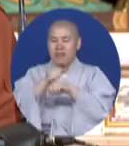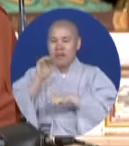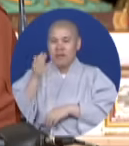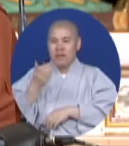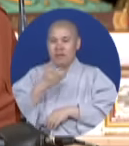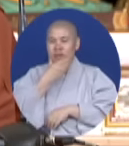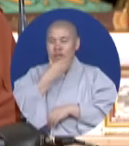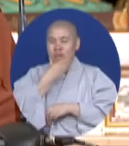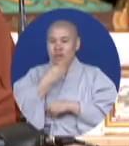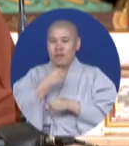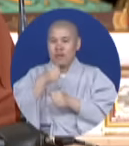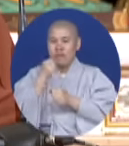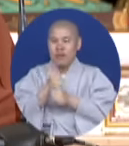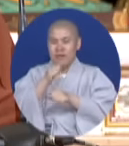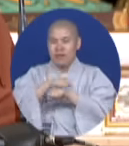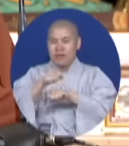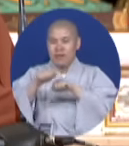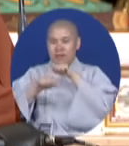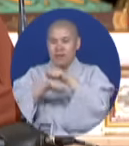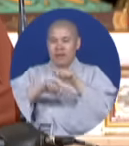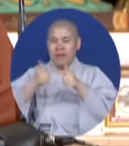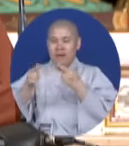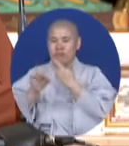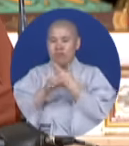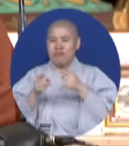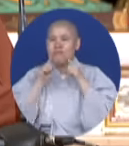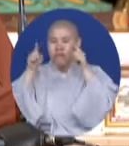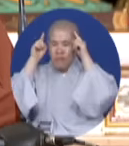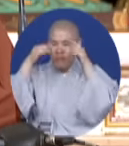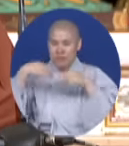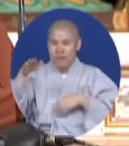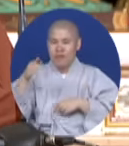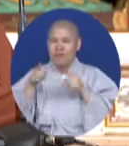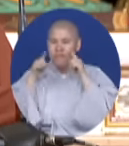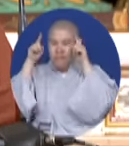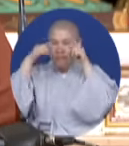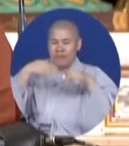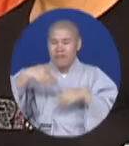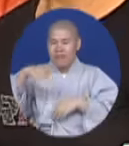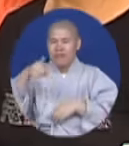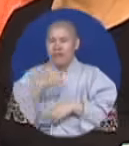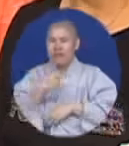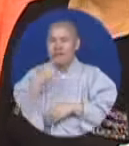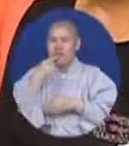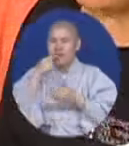복 안 지으면 지옥 갑니다. 지옥 가기가 얼마나 쉬운지 몰라요.